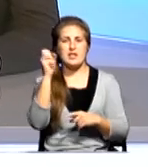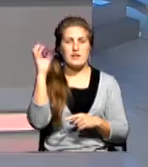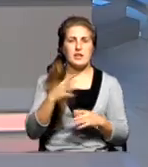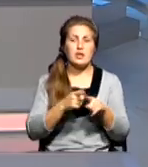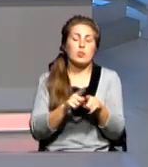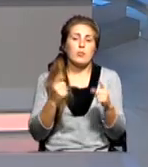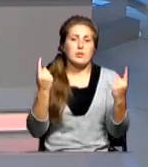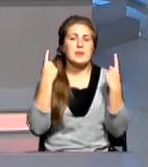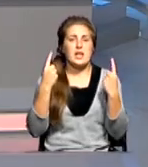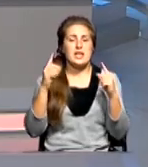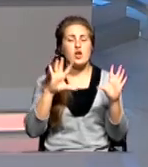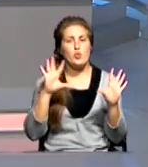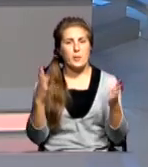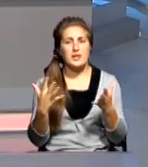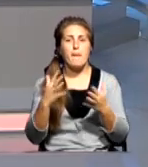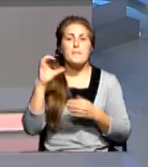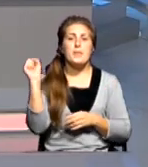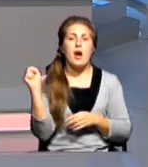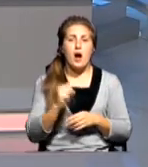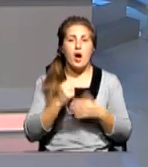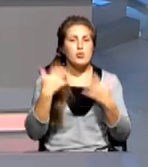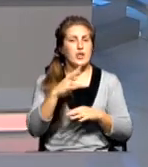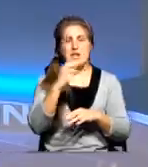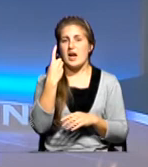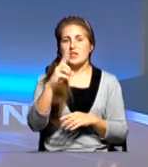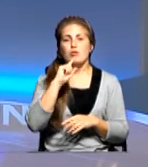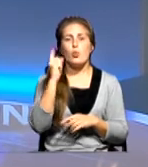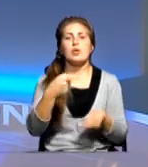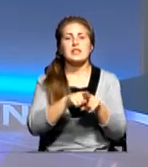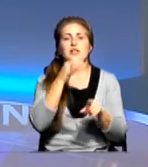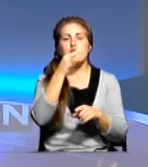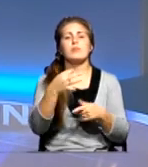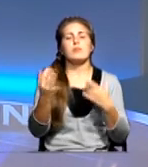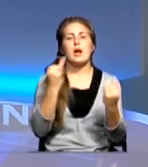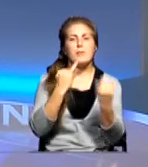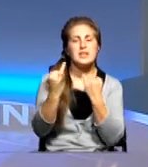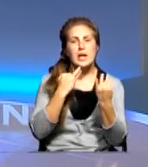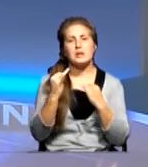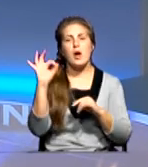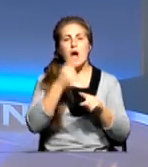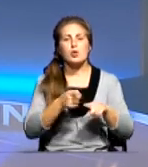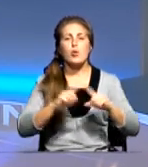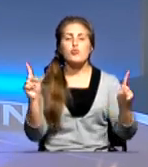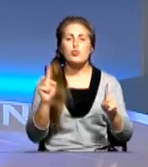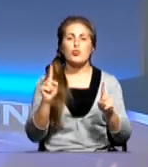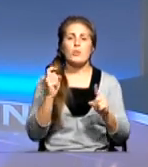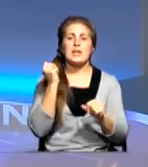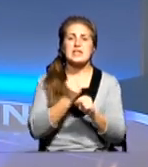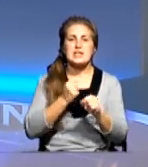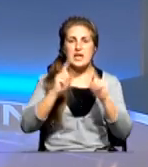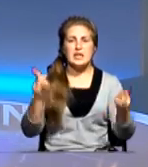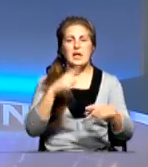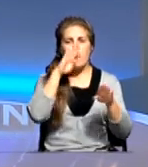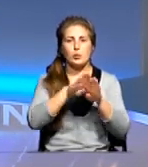событие но уже не один год скажем так и тут беседы о том чтобы создать подобный